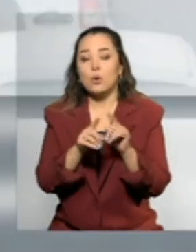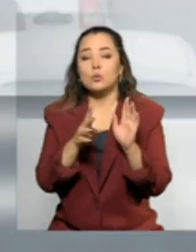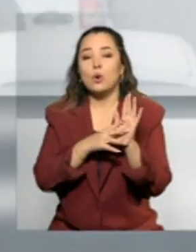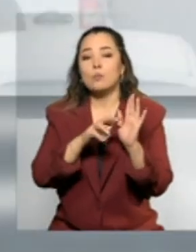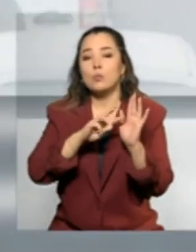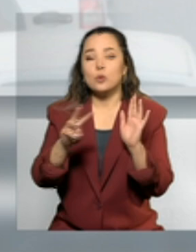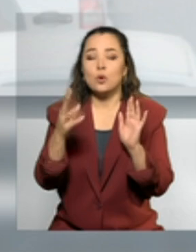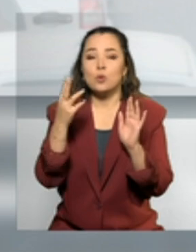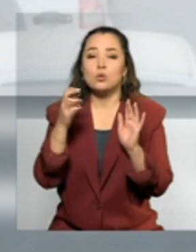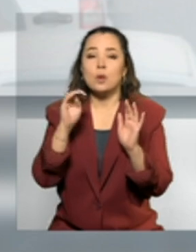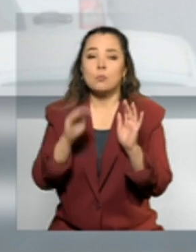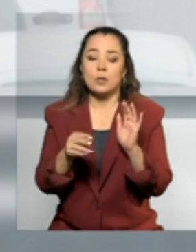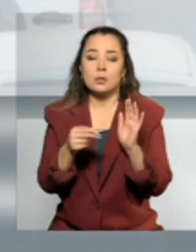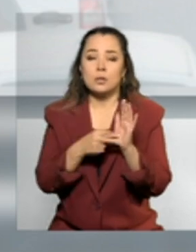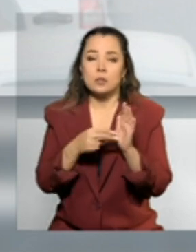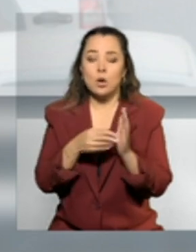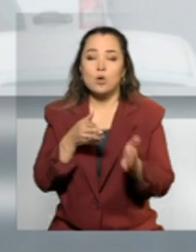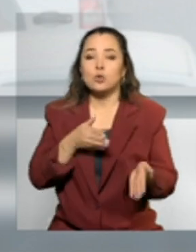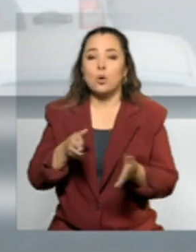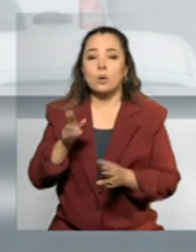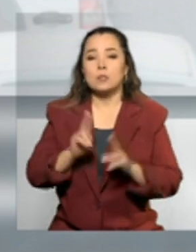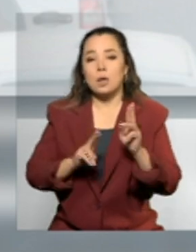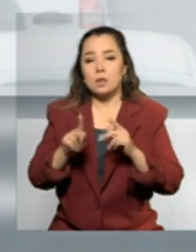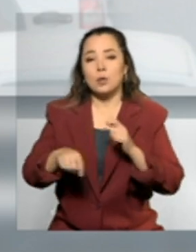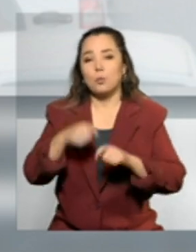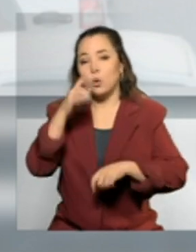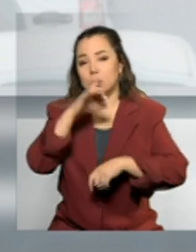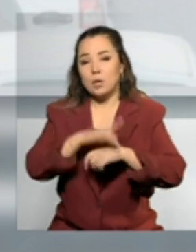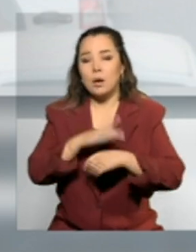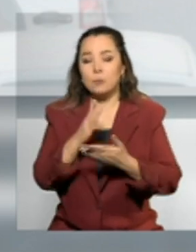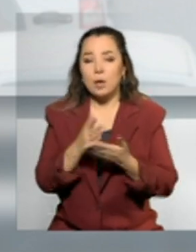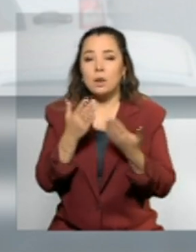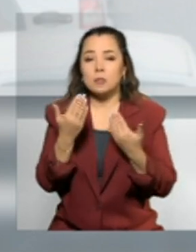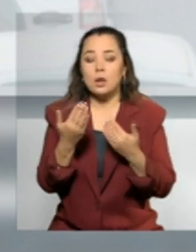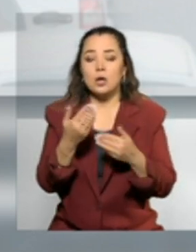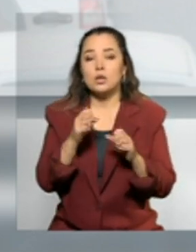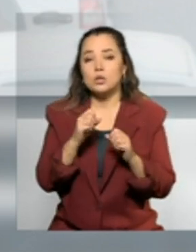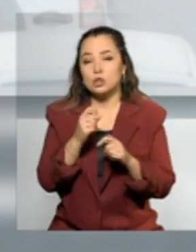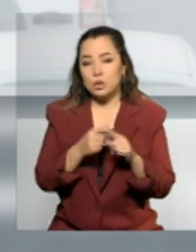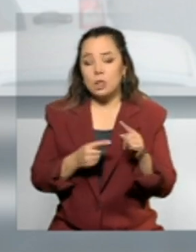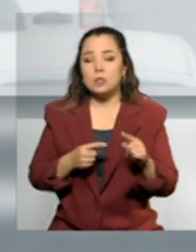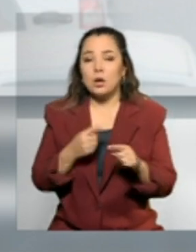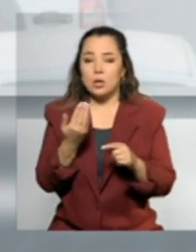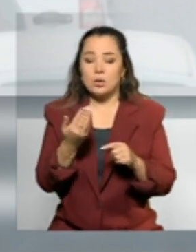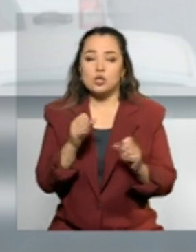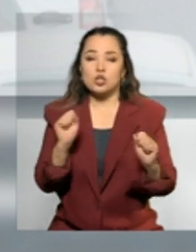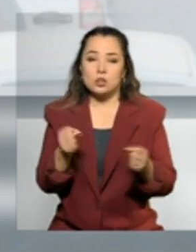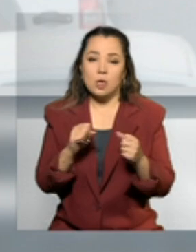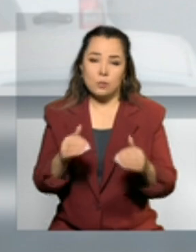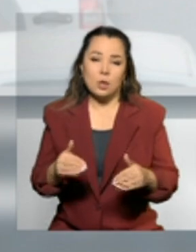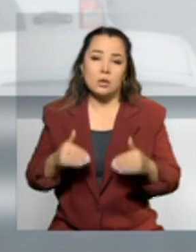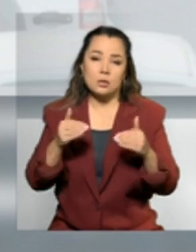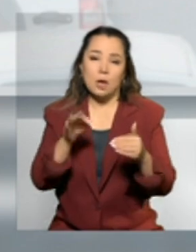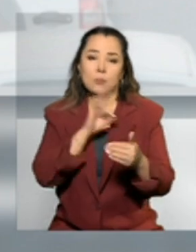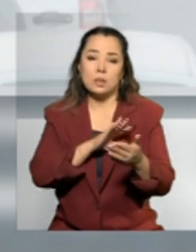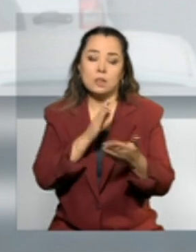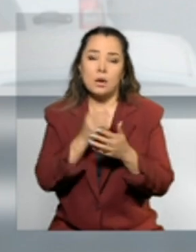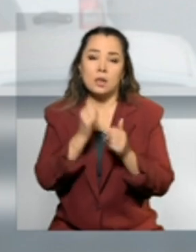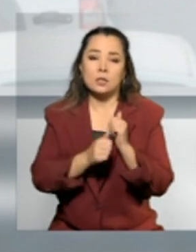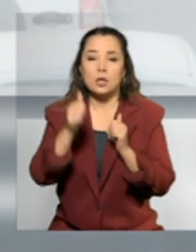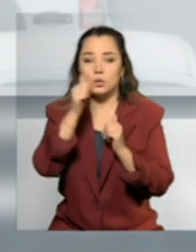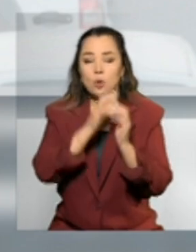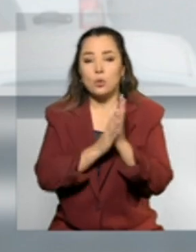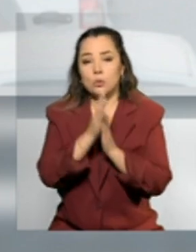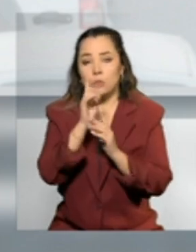9 миллион 300 мыңнан астам жол ережесін бұзу дерегі тіркелген. Оның тең жартысы жылдамдықты асыра пайдаланғандар. Статистика жыл сайын